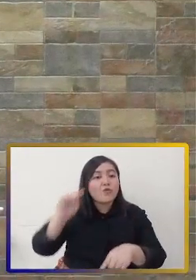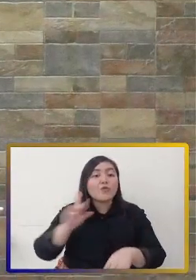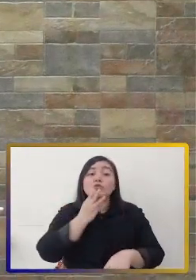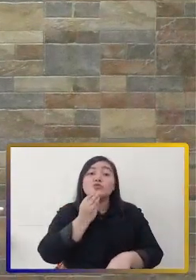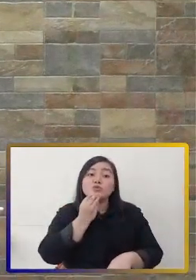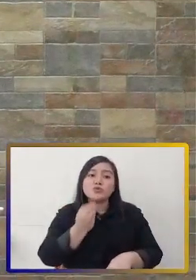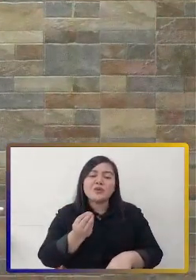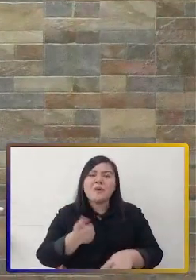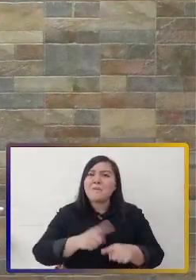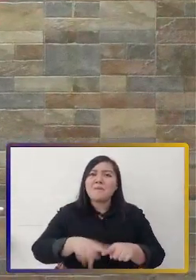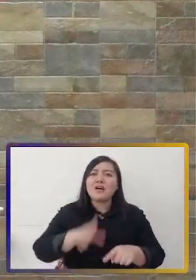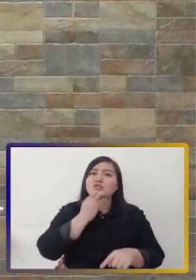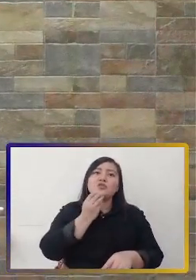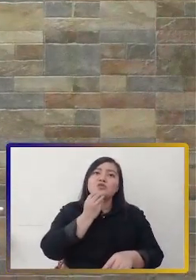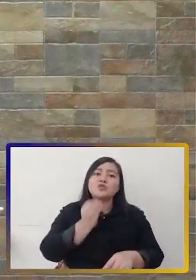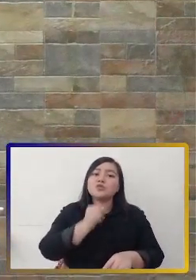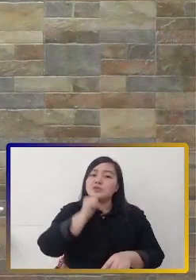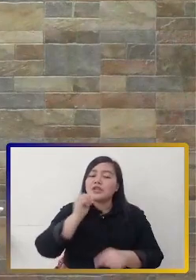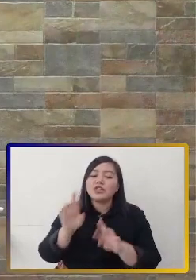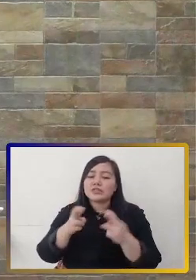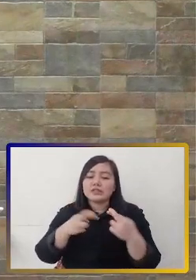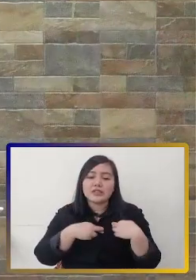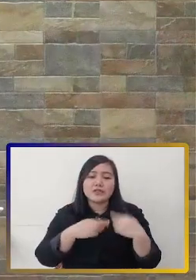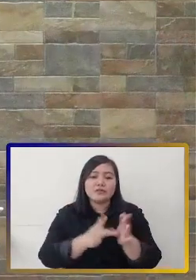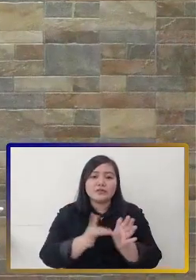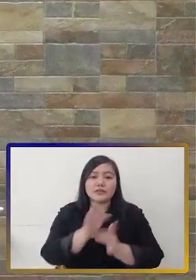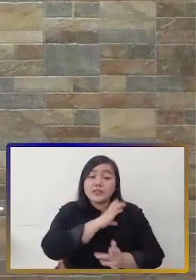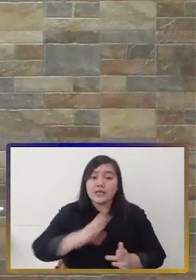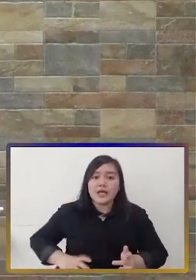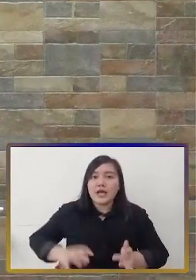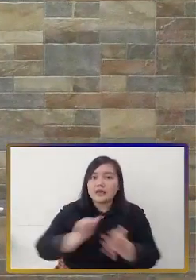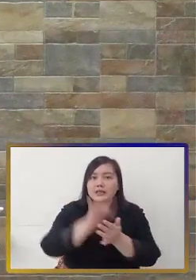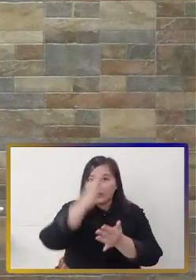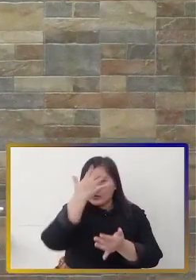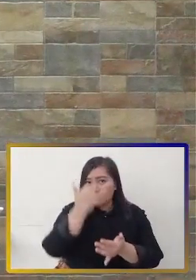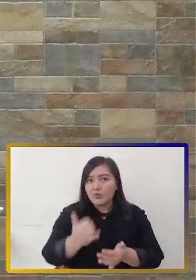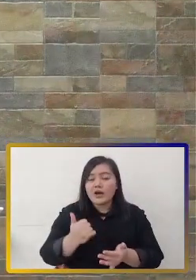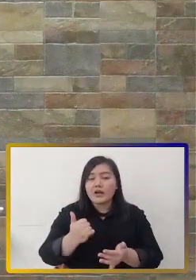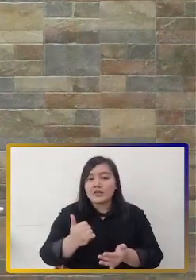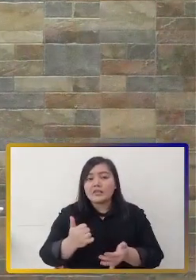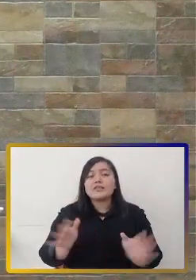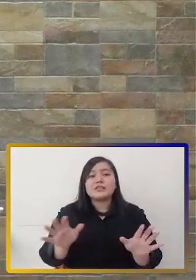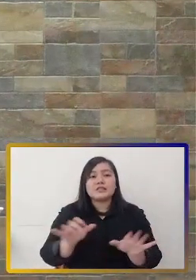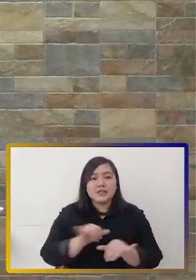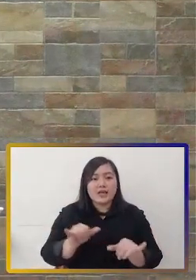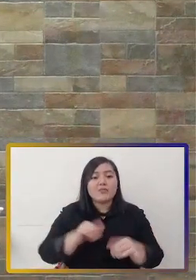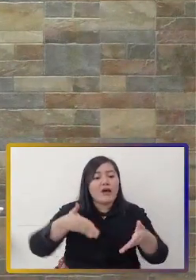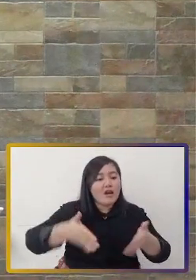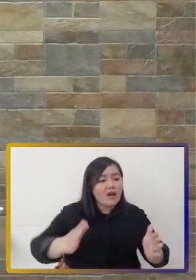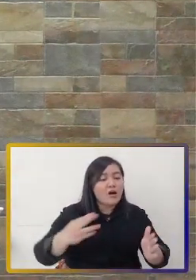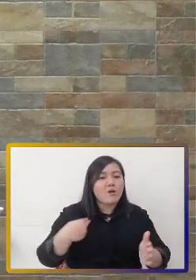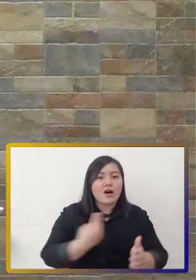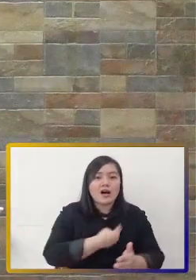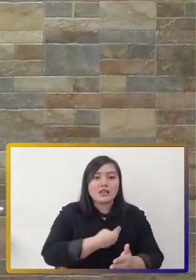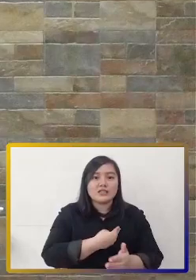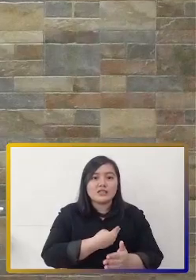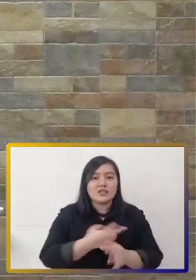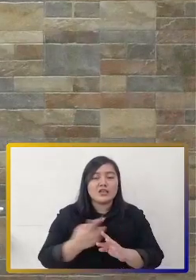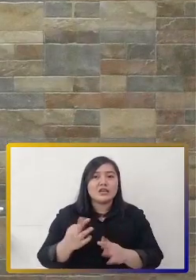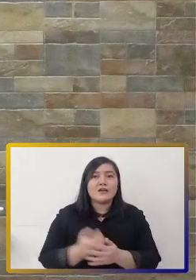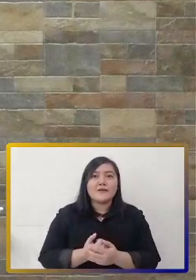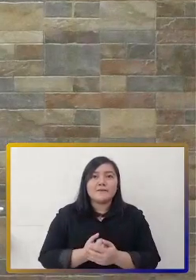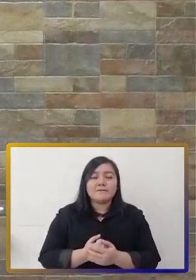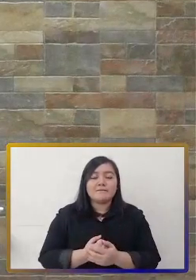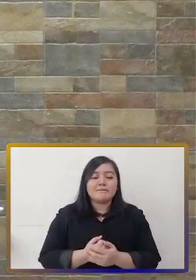nga na-open na po yan sa atin. You see? Kaya nga po nabiyayaan tayo ng pagkakataon. Now, tingnan niyo po. Sa Acts chapter 1,